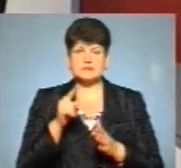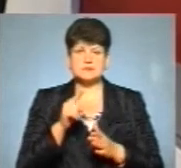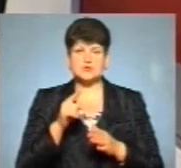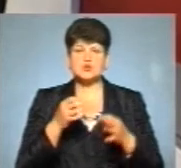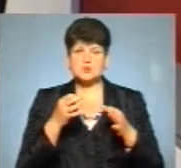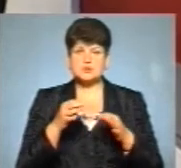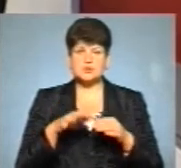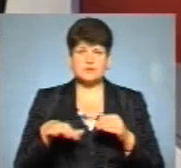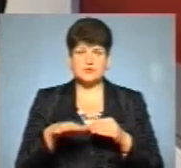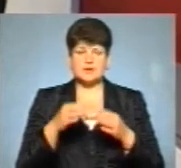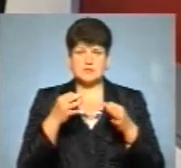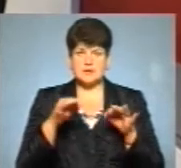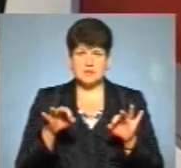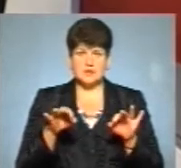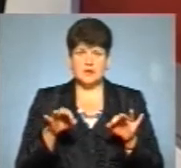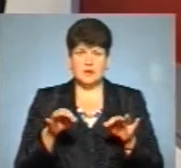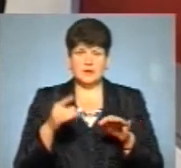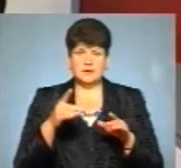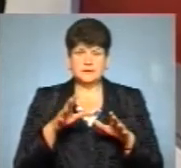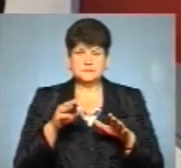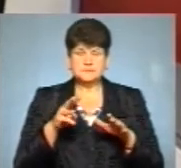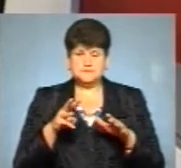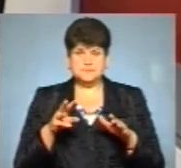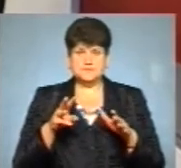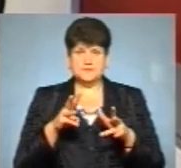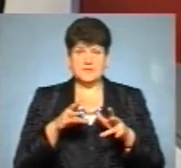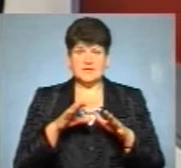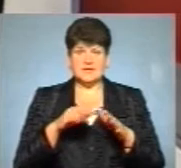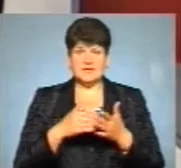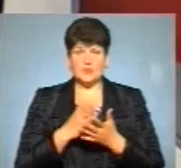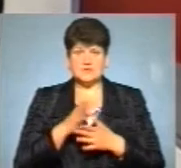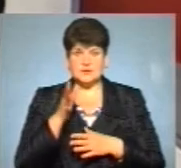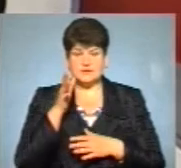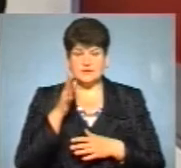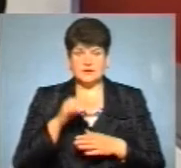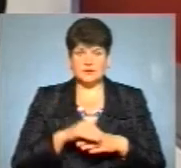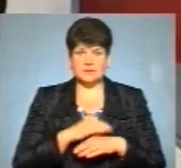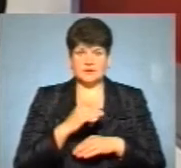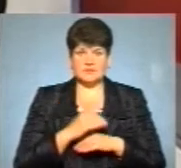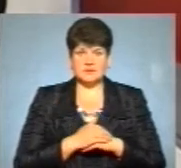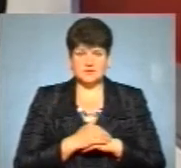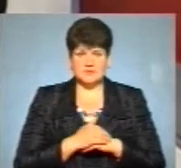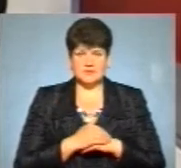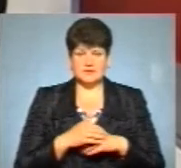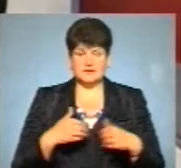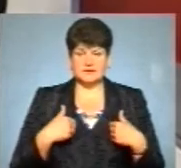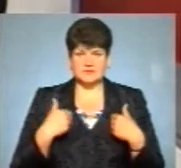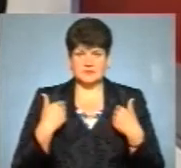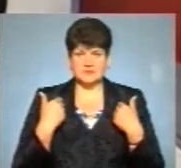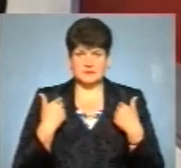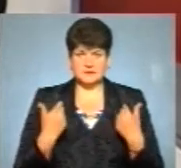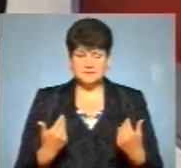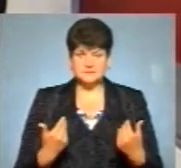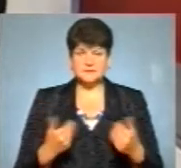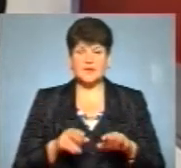незалежного оцінювання та моніторингу якості освіти. Доброго вечора. Вітаю вас, вітаю наших телеглядачів. Розкажіть,